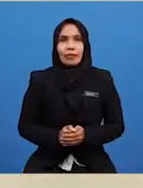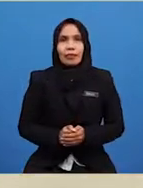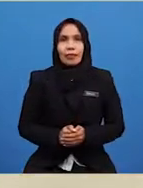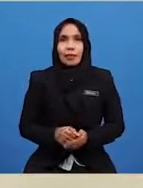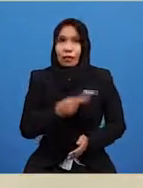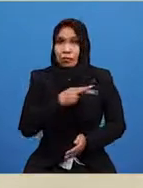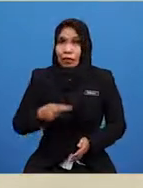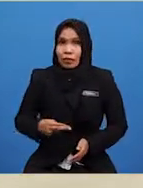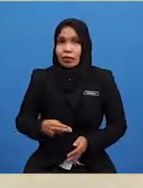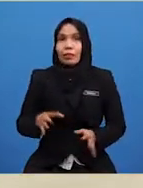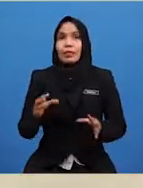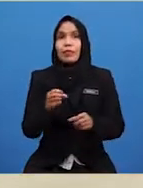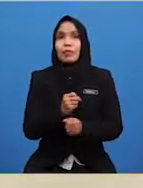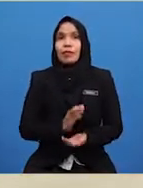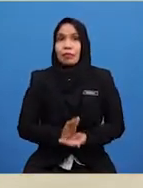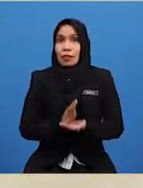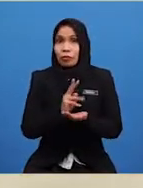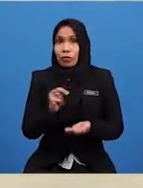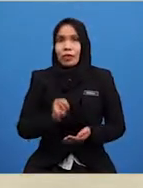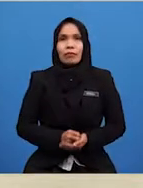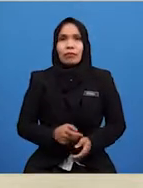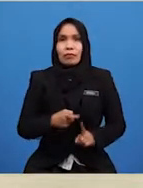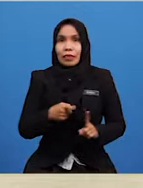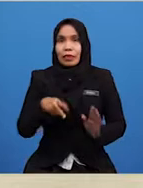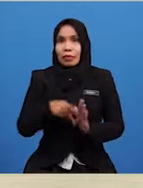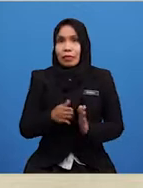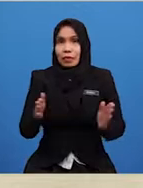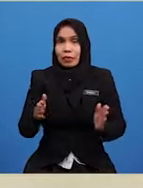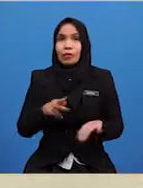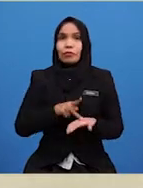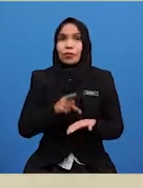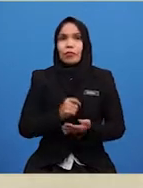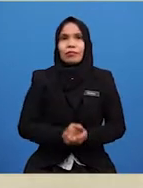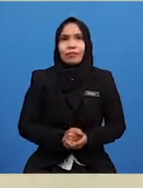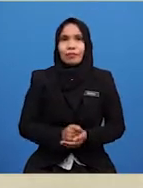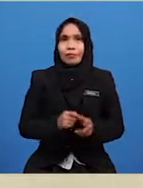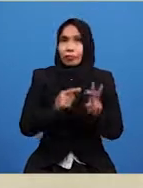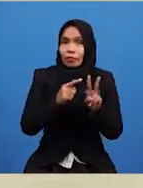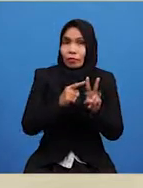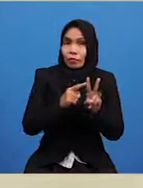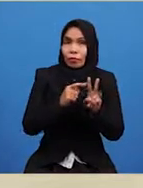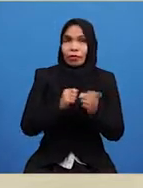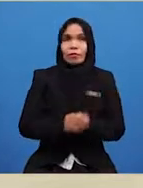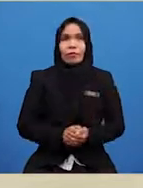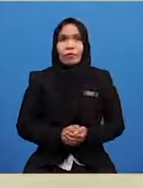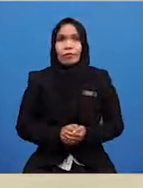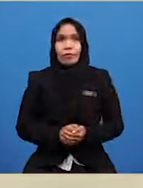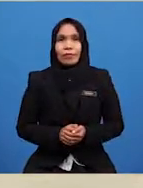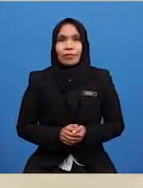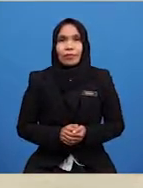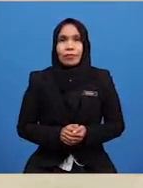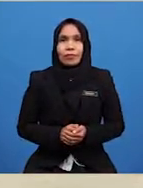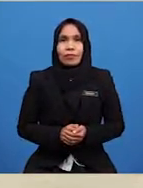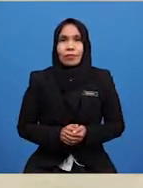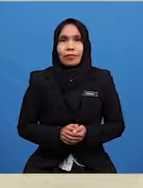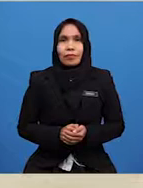pembesar pusat. Yang kedua, pentadbiran kawasan naungan di mana kawasan tersebut mengakui ketuanan